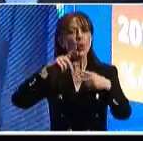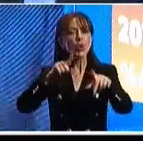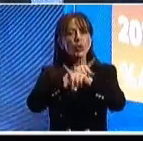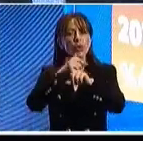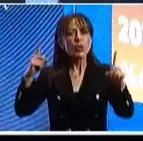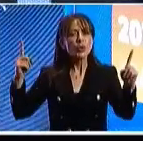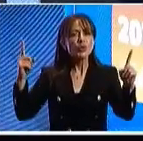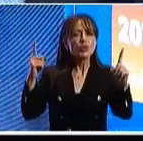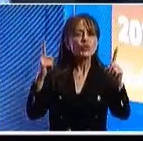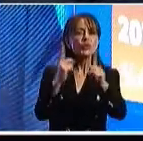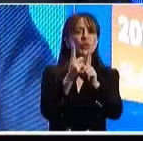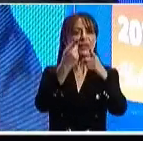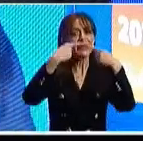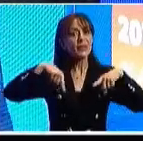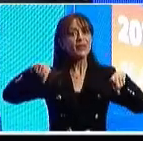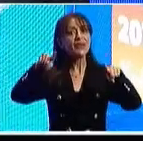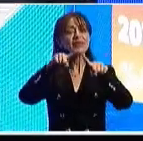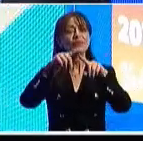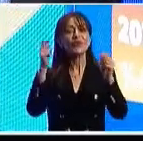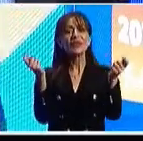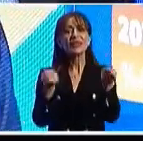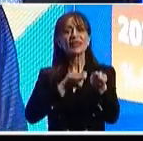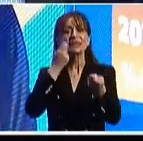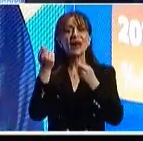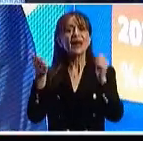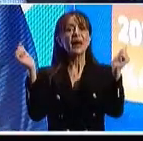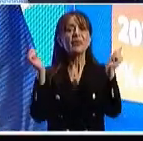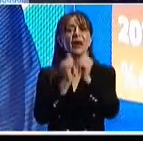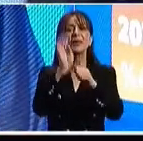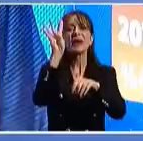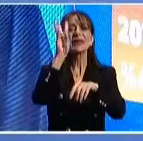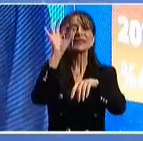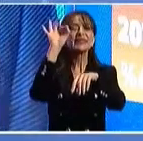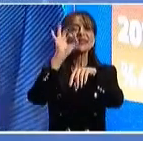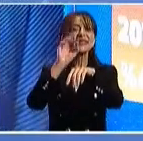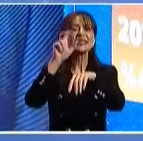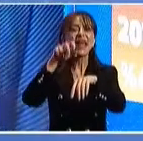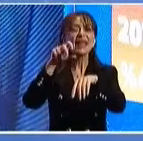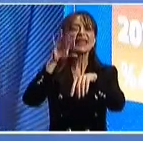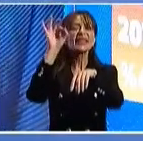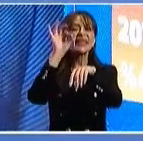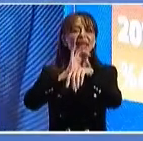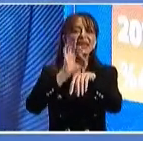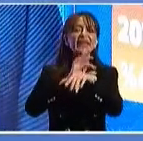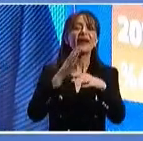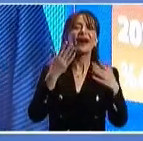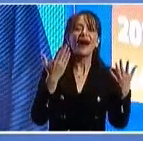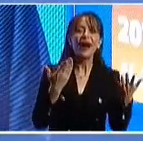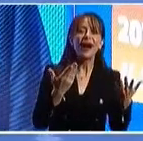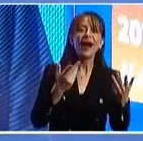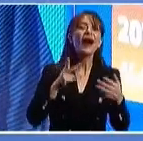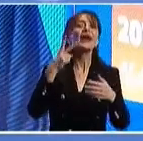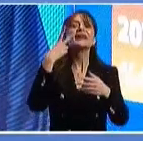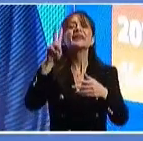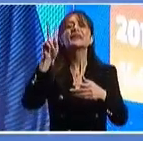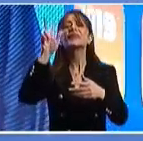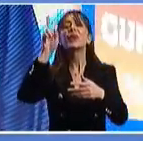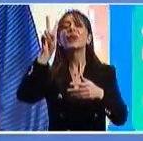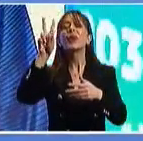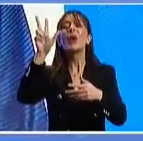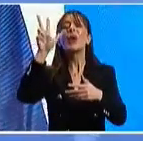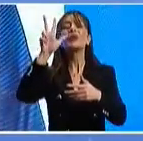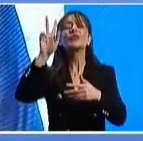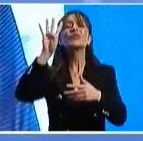bu çalışmalarla birlikte 48 dakikaya, 2034'te de 39 dakikaya düşüreceğiz.